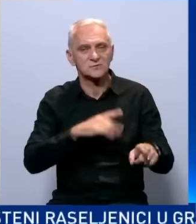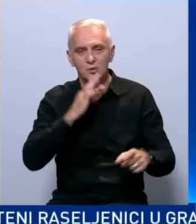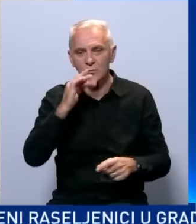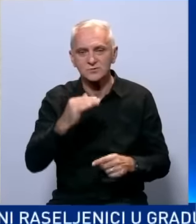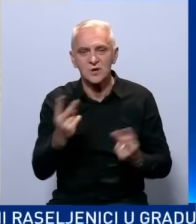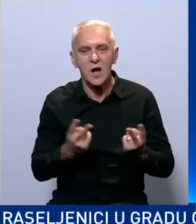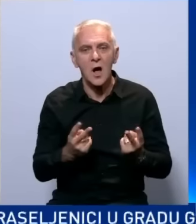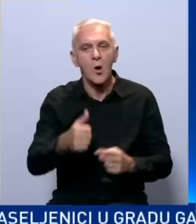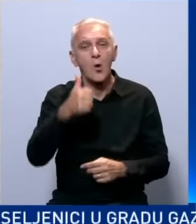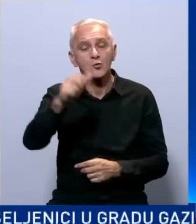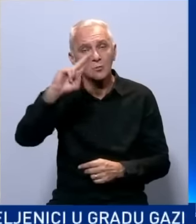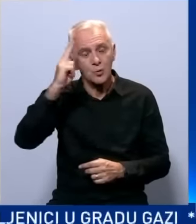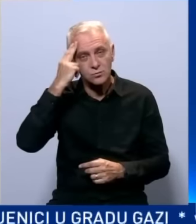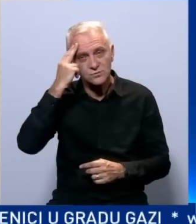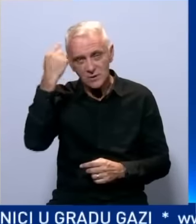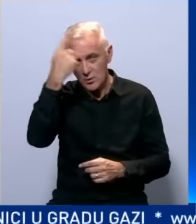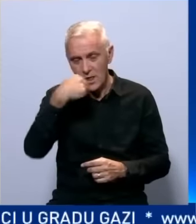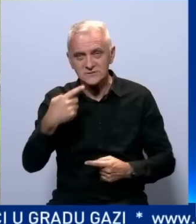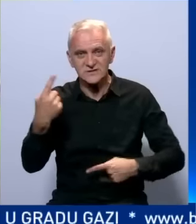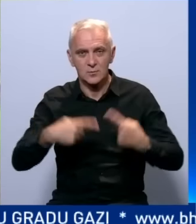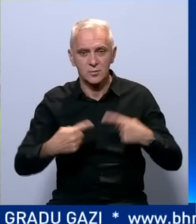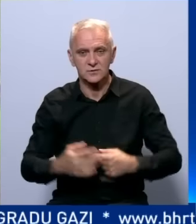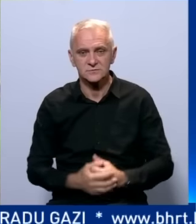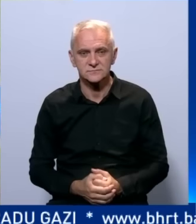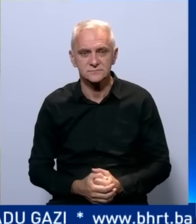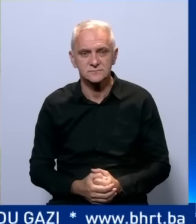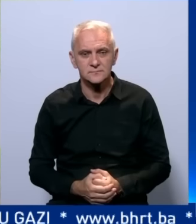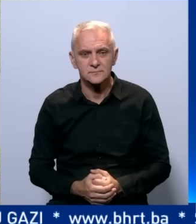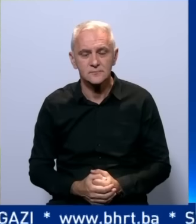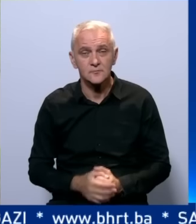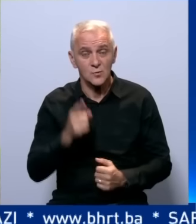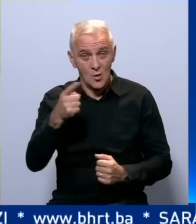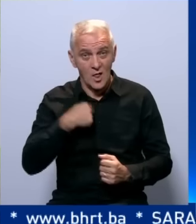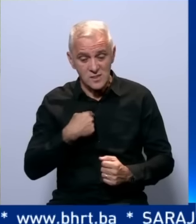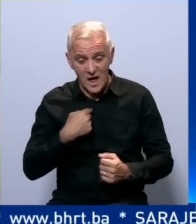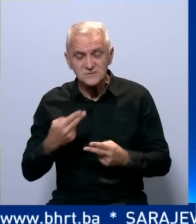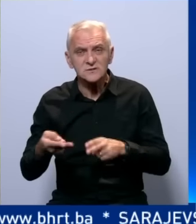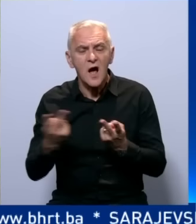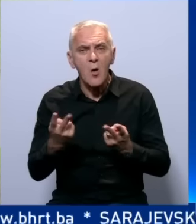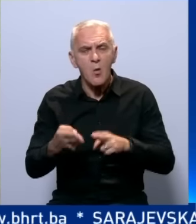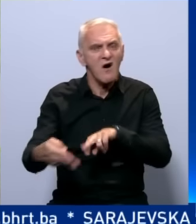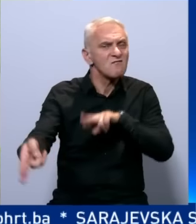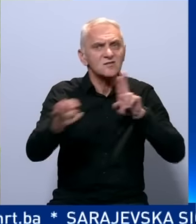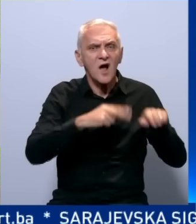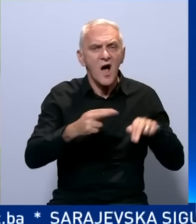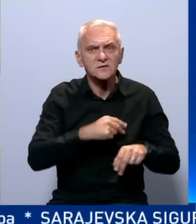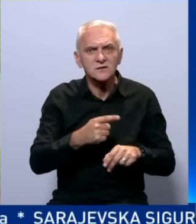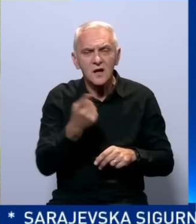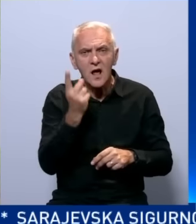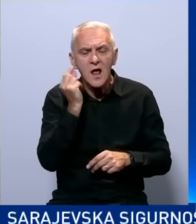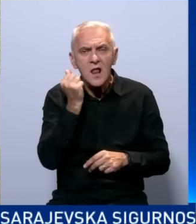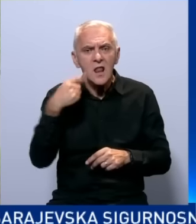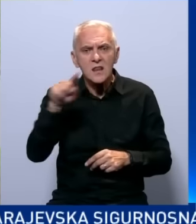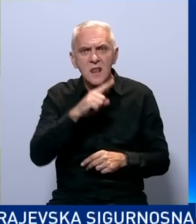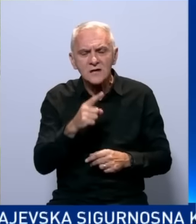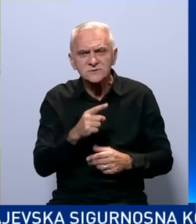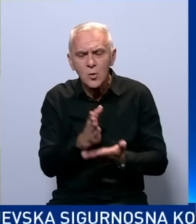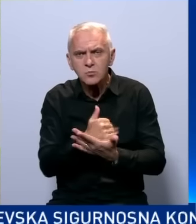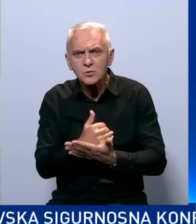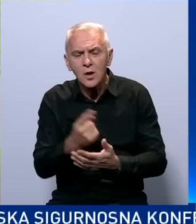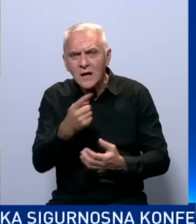već dobro poznata lica sa političke scene. Oni nas, znači, vraćaju u taj okvir koji znači nacionalnu